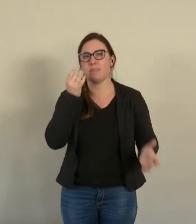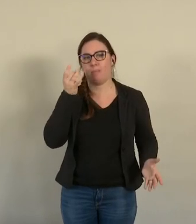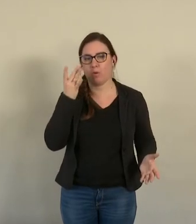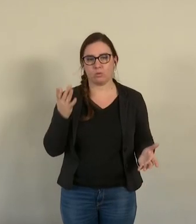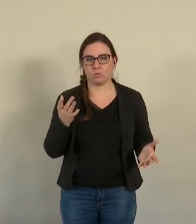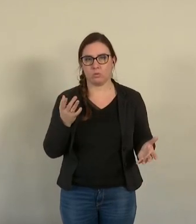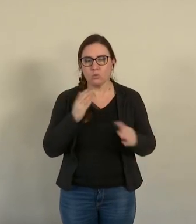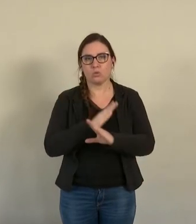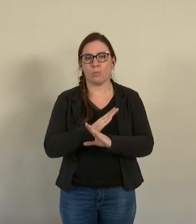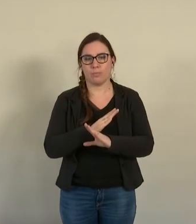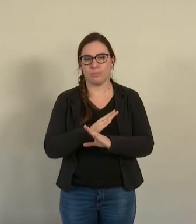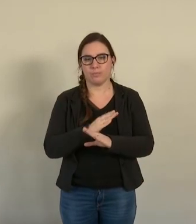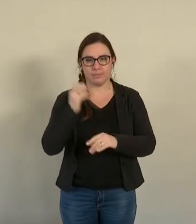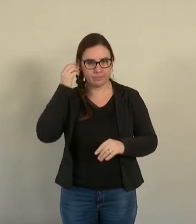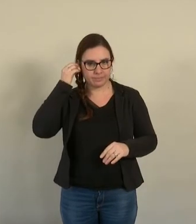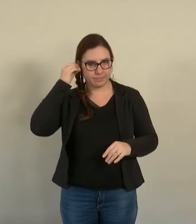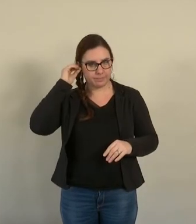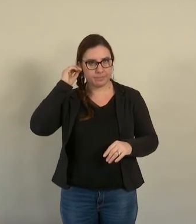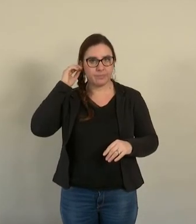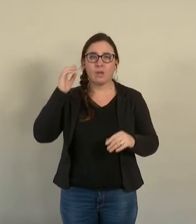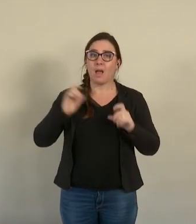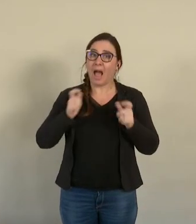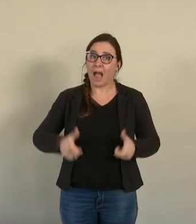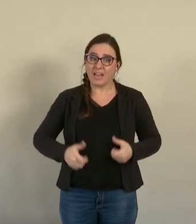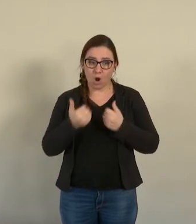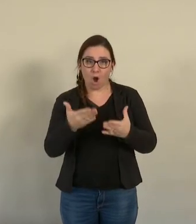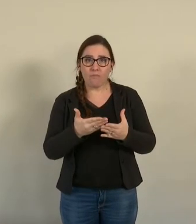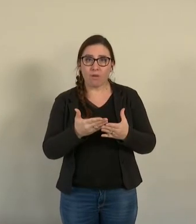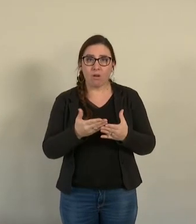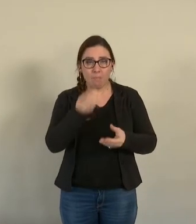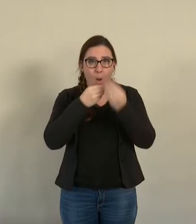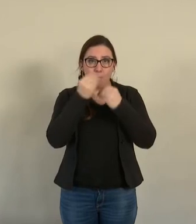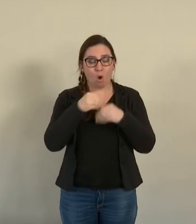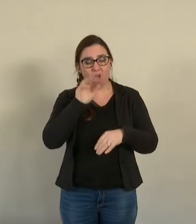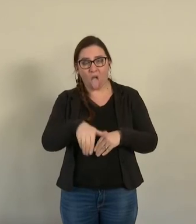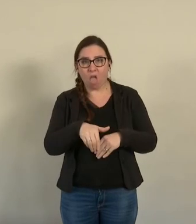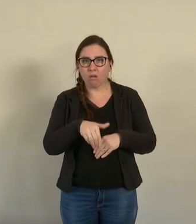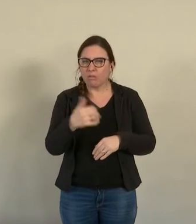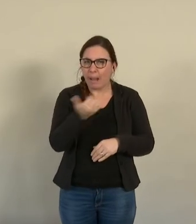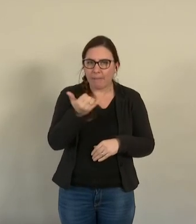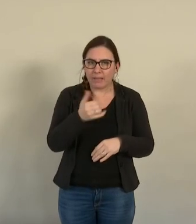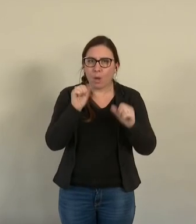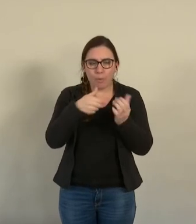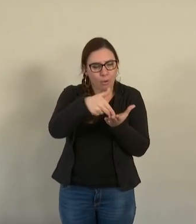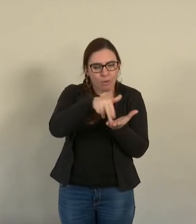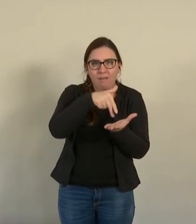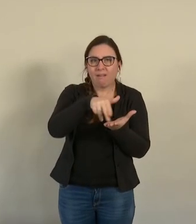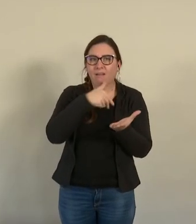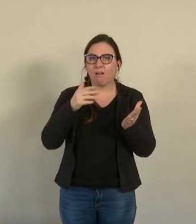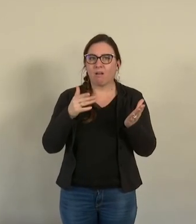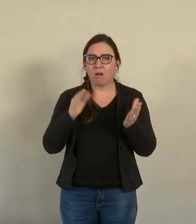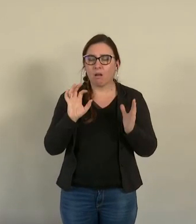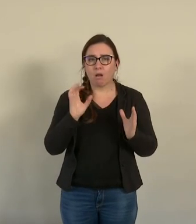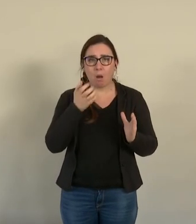et à l'école vous savez on n'est pas obligé d'offrir de la malbouffe on peut aussi offrir des tartines de pain beurre et une